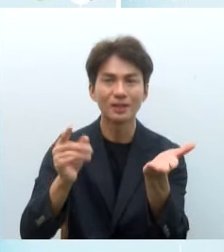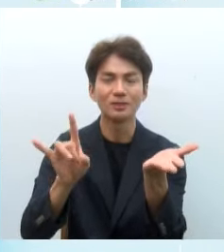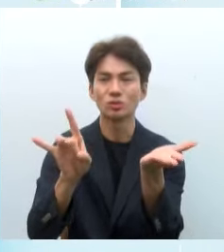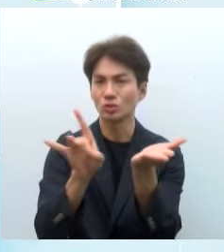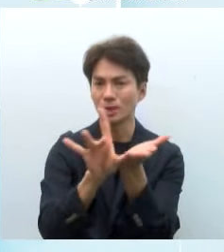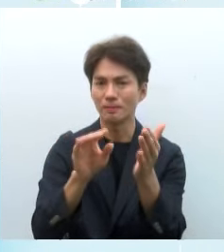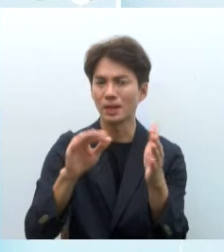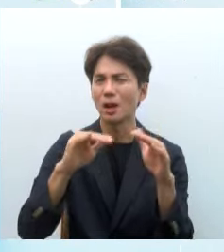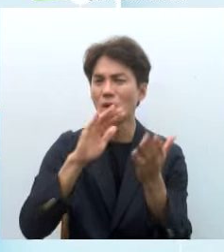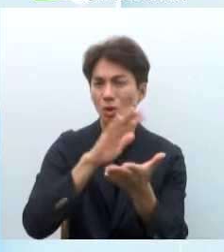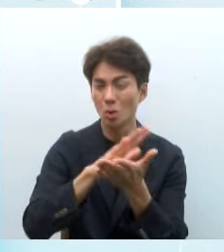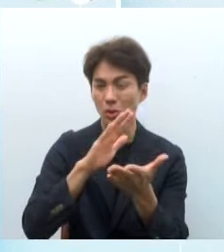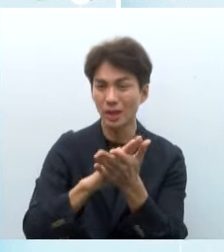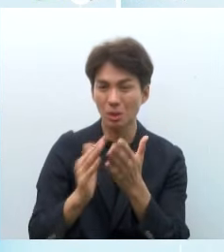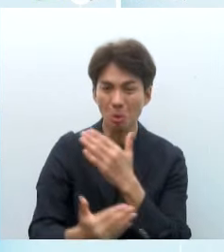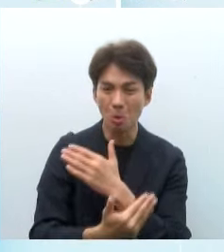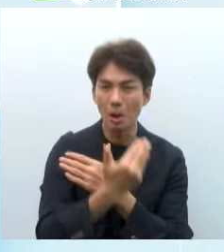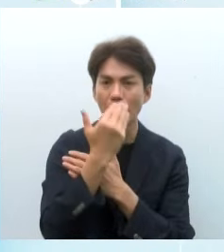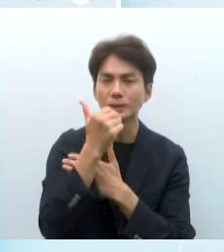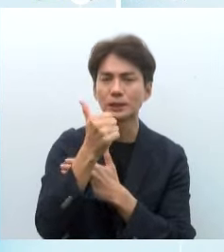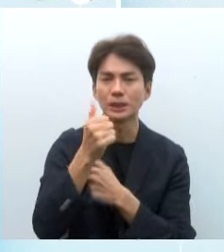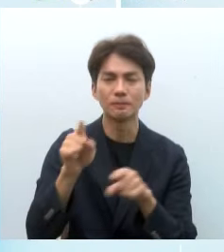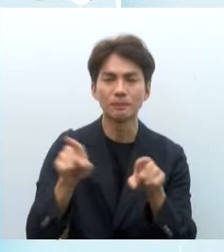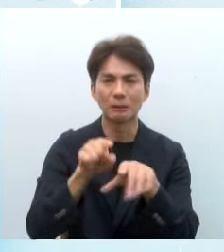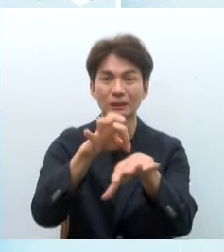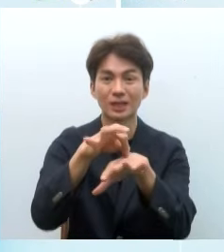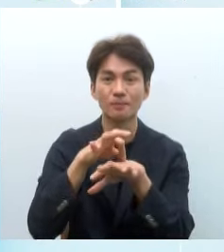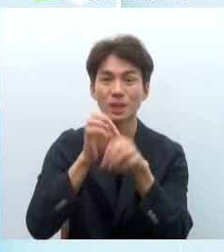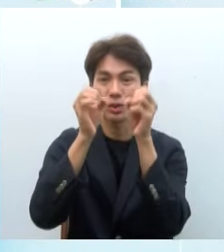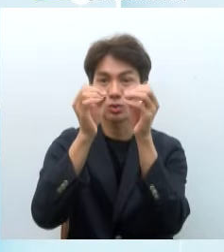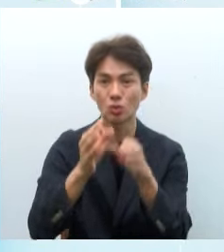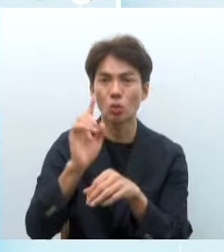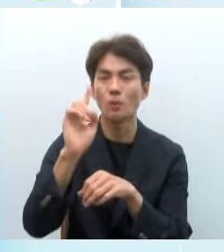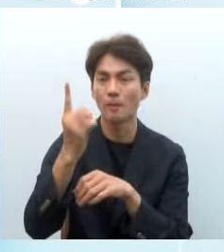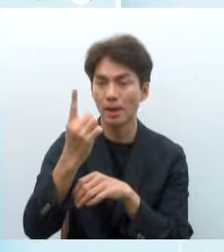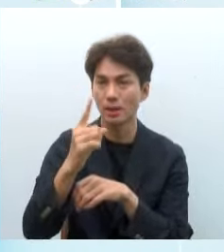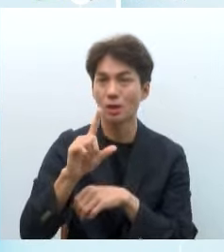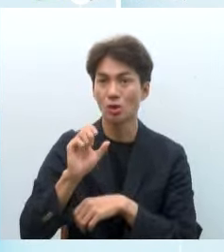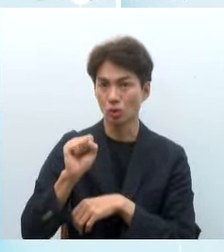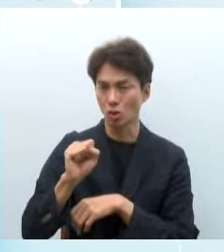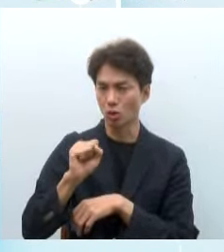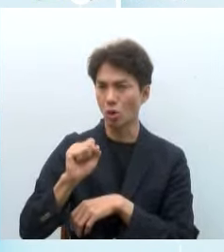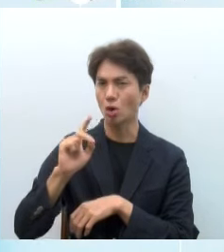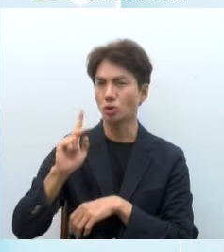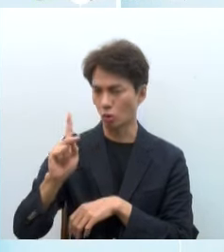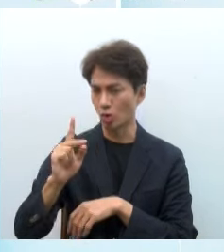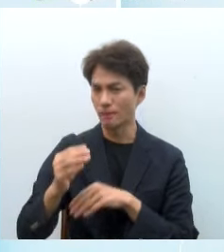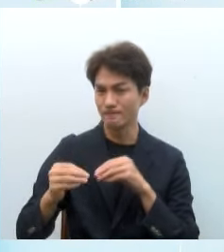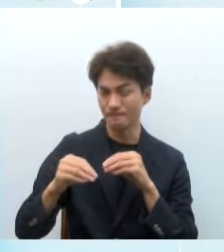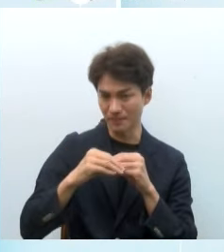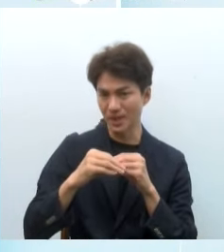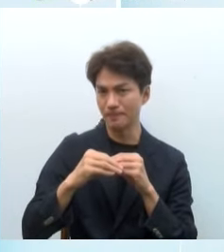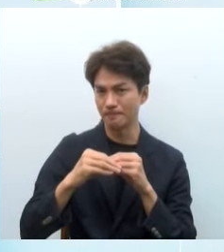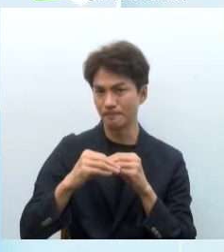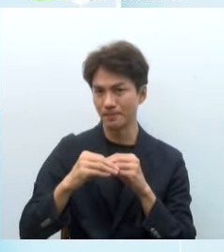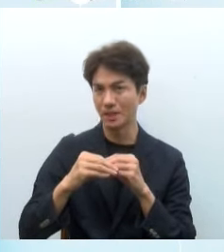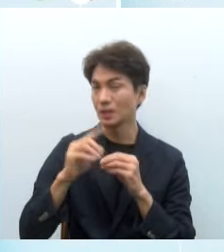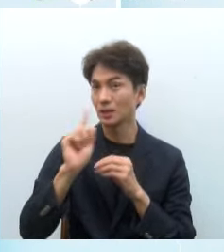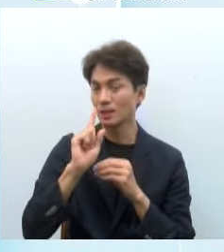อกาสที่จะได้ครูมาสอนนักเรียนนะครับกกส.เลยเพิ่มว่าให้เข